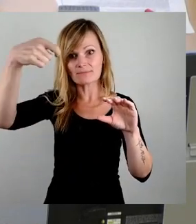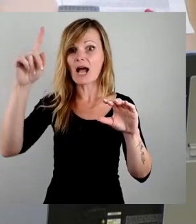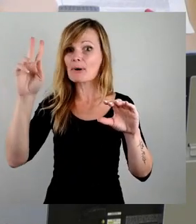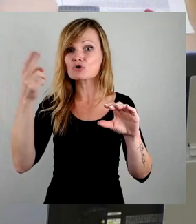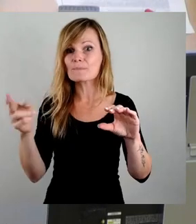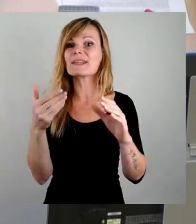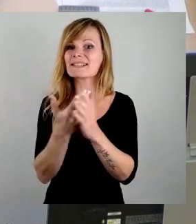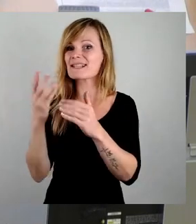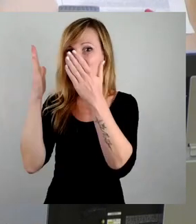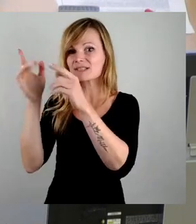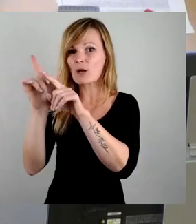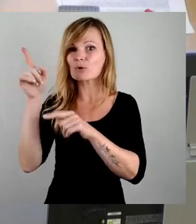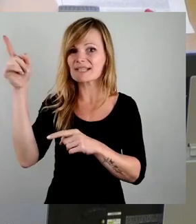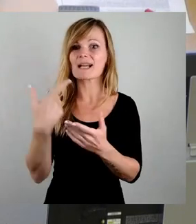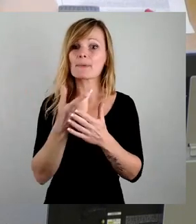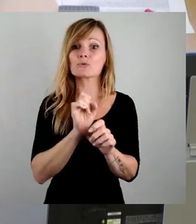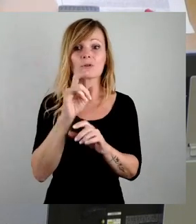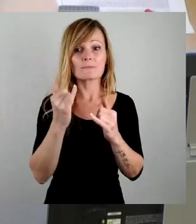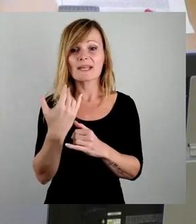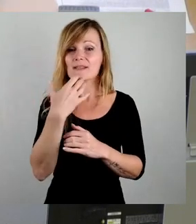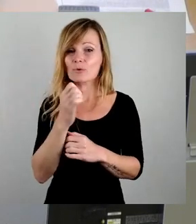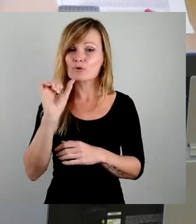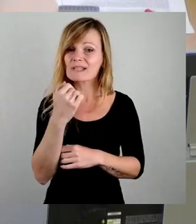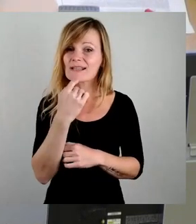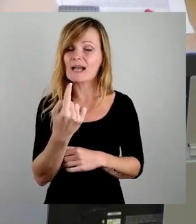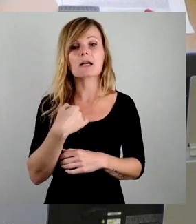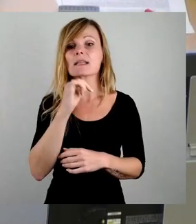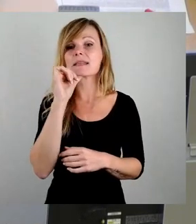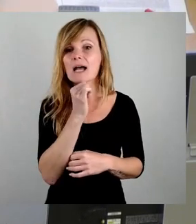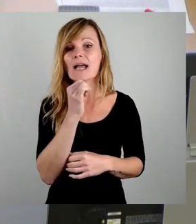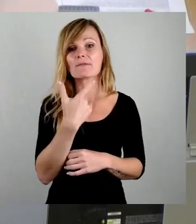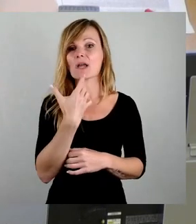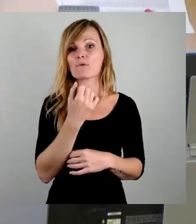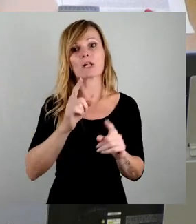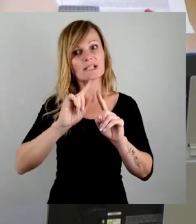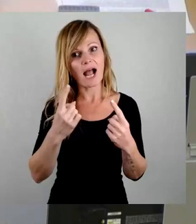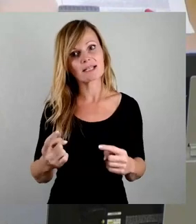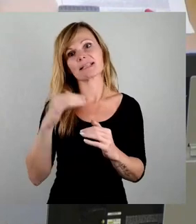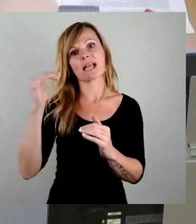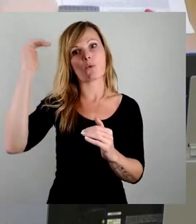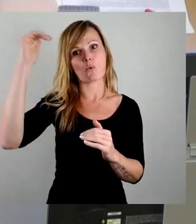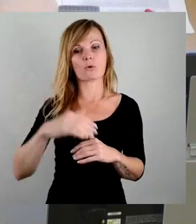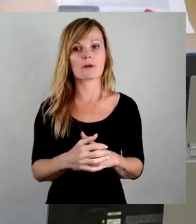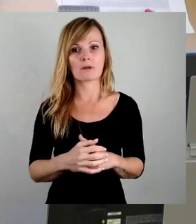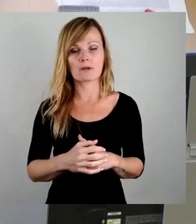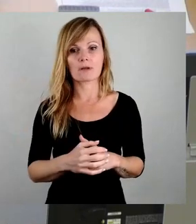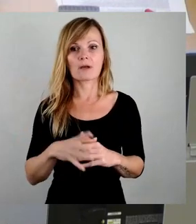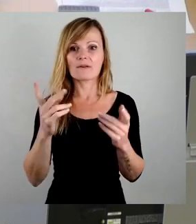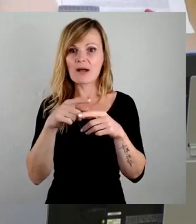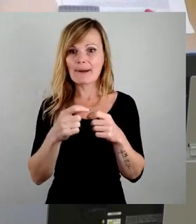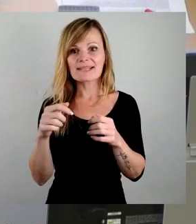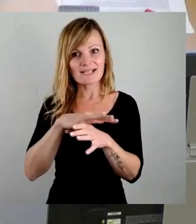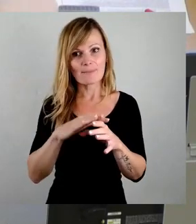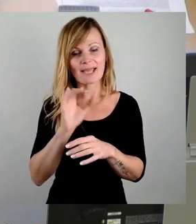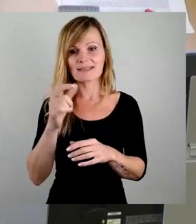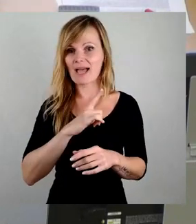Aber trotzdem wollen Sie jetzt wiederum sagen, nein, wir wollen gar keine Erhöhung. können sie aber den Verbandsgemeinden eigentlich nicht